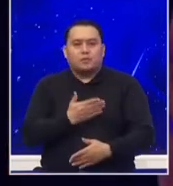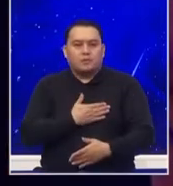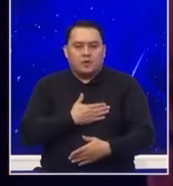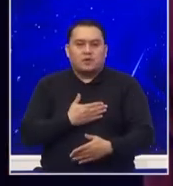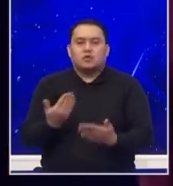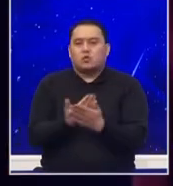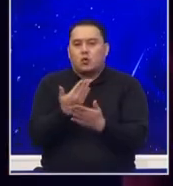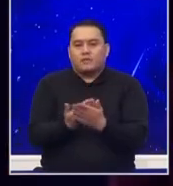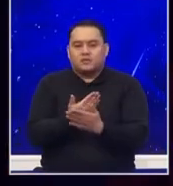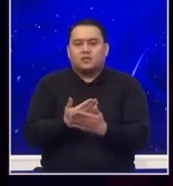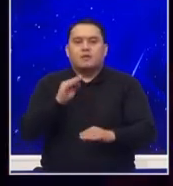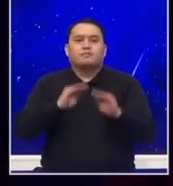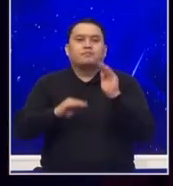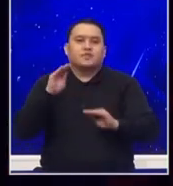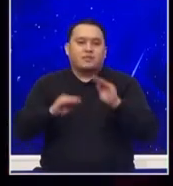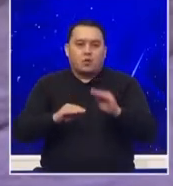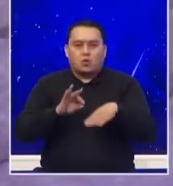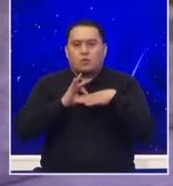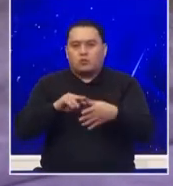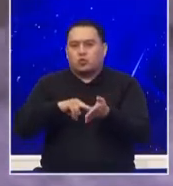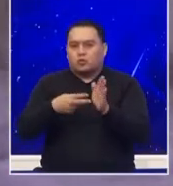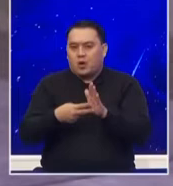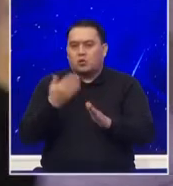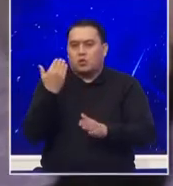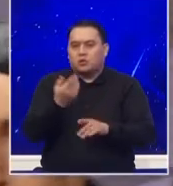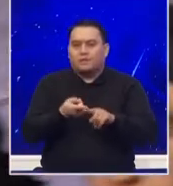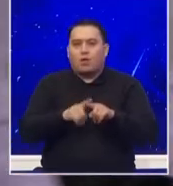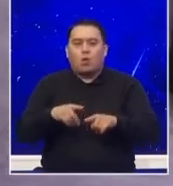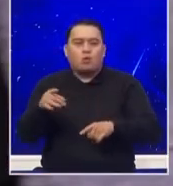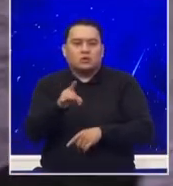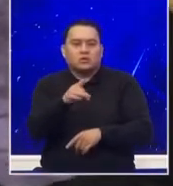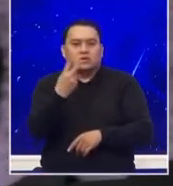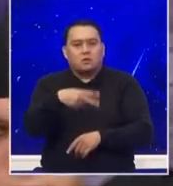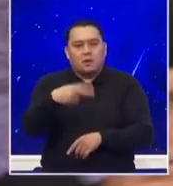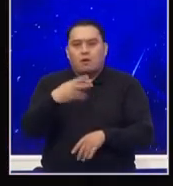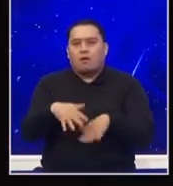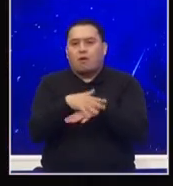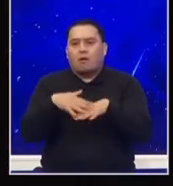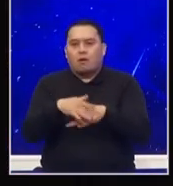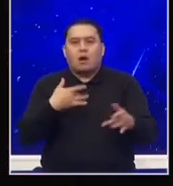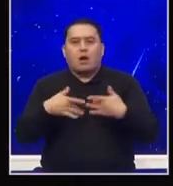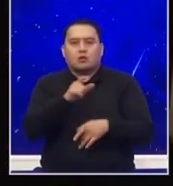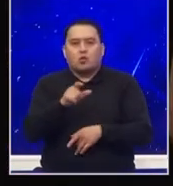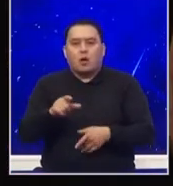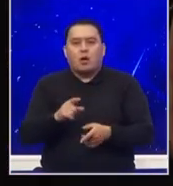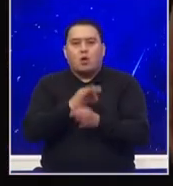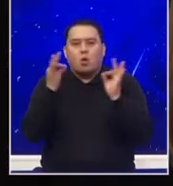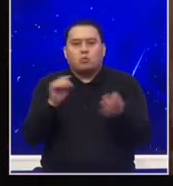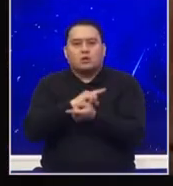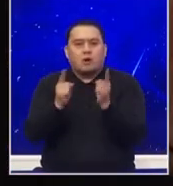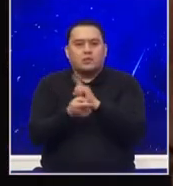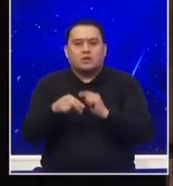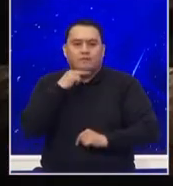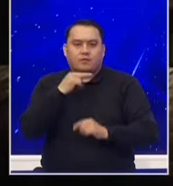емес. Биыл бірнеше қойылымдардың премьерасын өткізу жоспарланып отыр. Мұнымен қоса өңірдегі 22 халық театры актерлерінің тәжірибе алмасуына зор